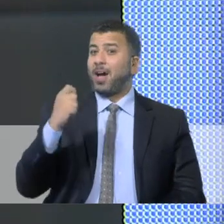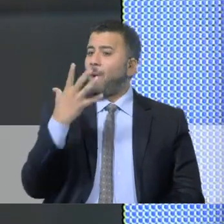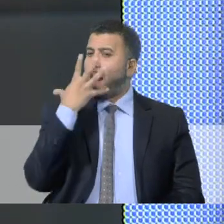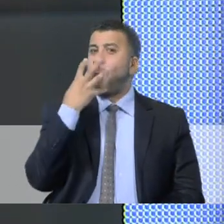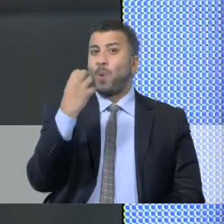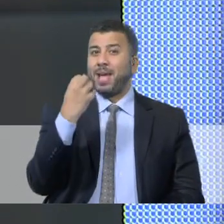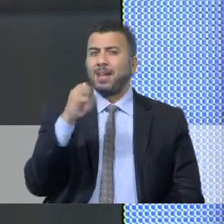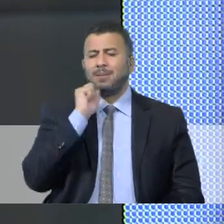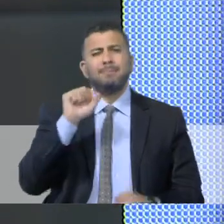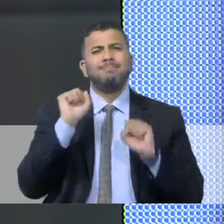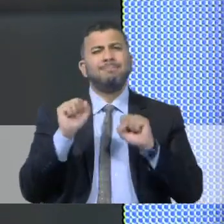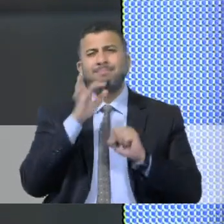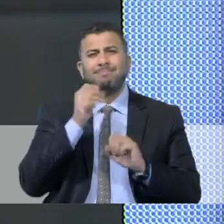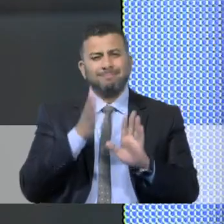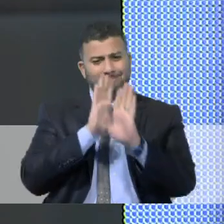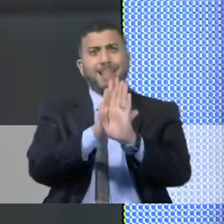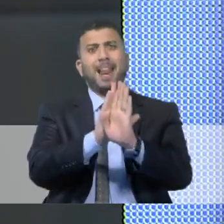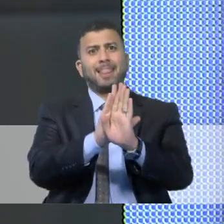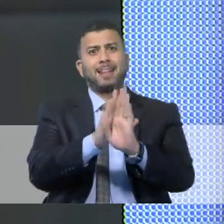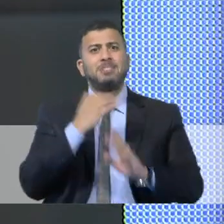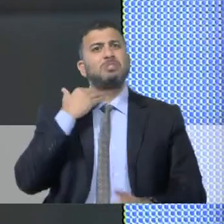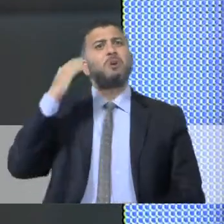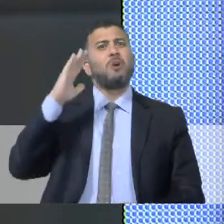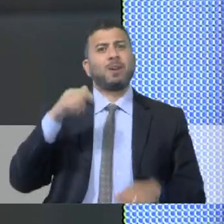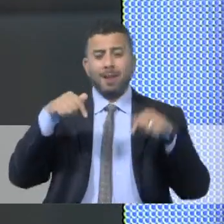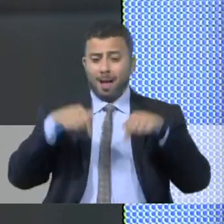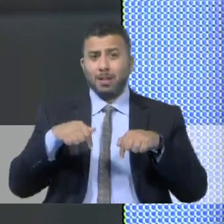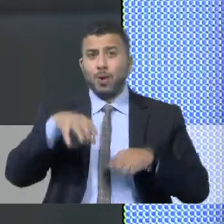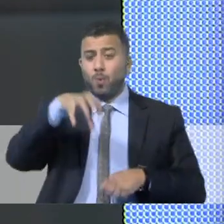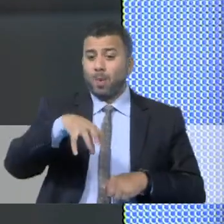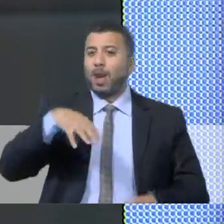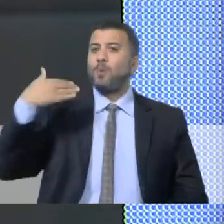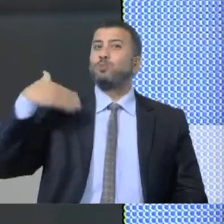وهويتها بحيث تكون سندا وذخرا لحاضر الوطن ومستقبله.